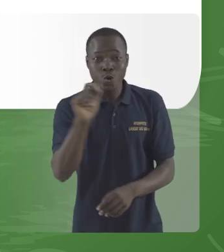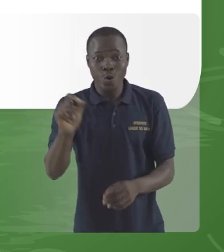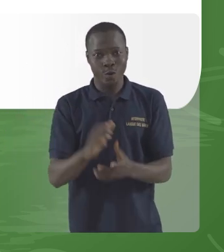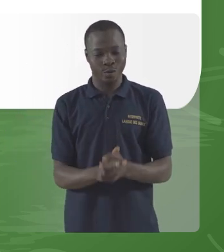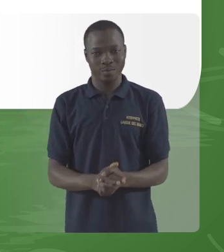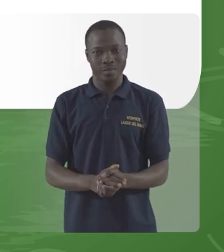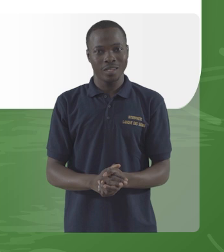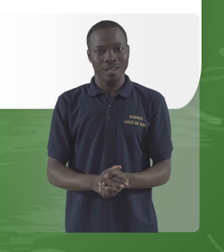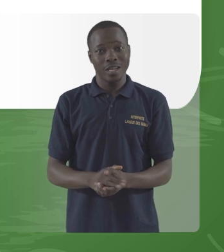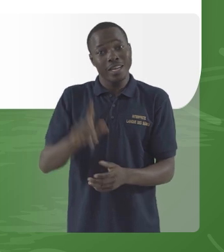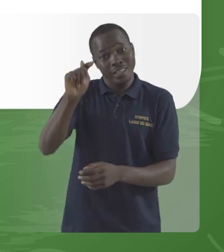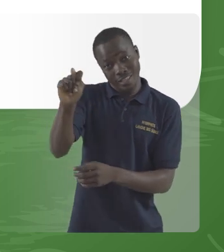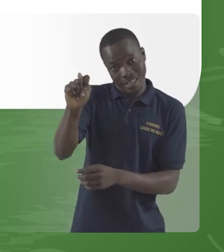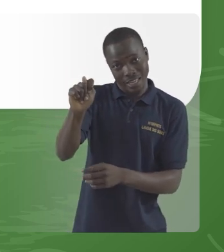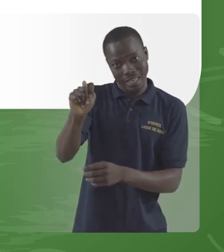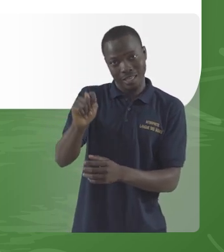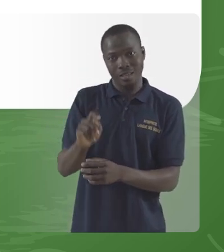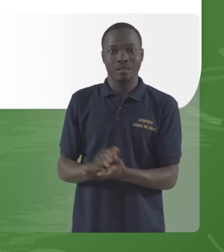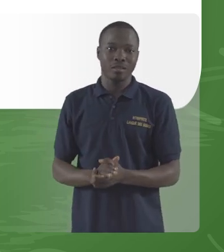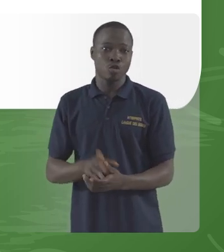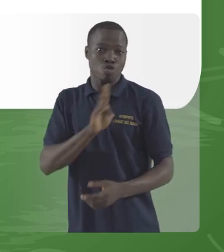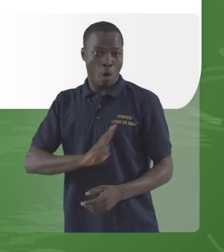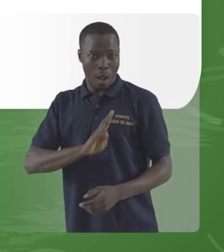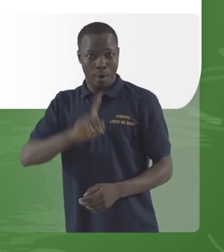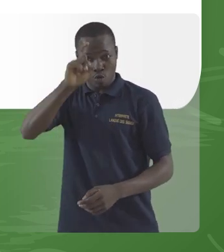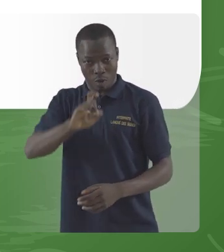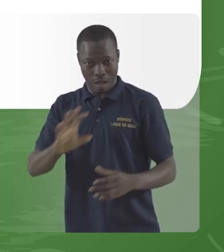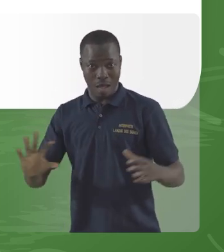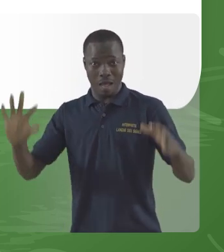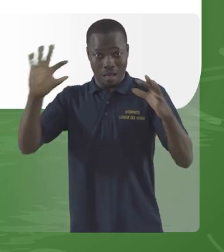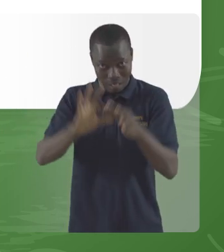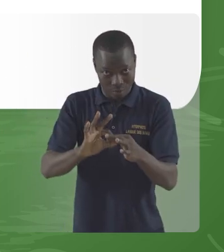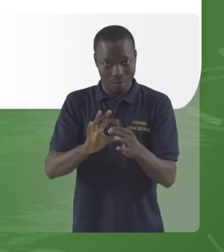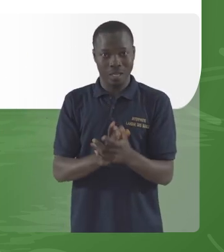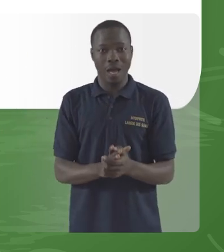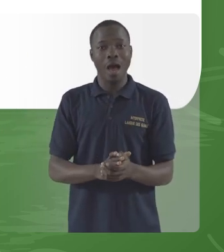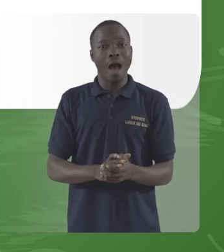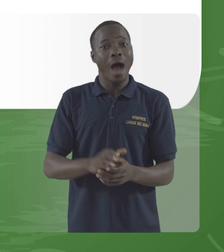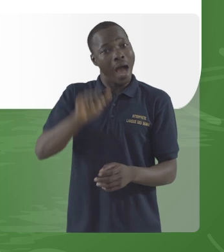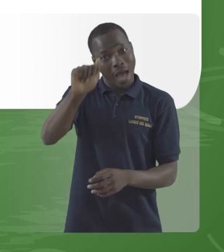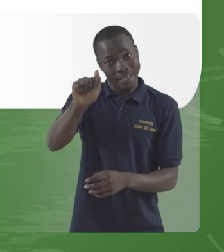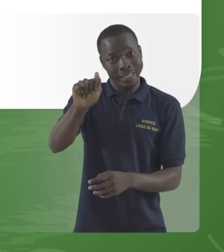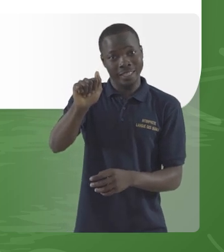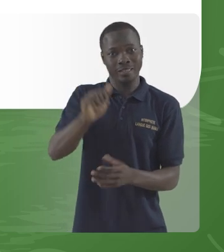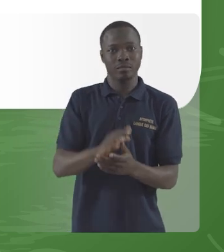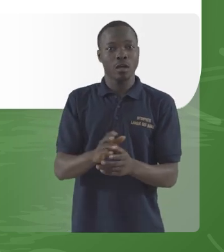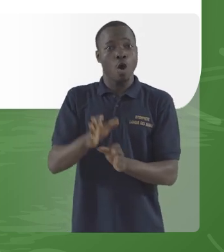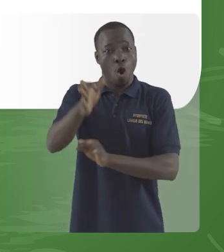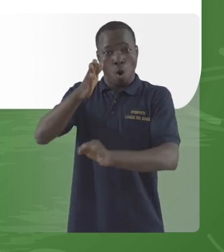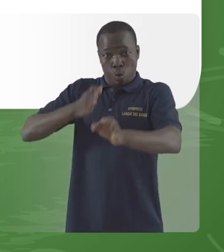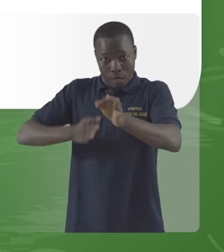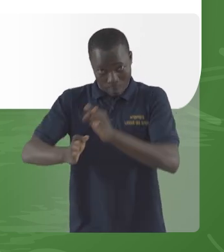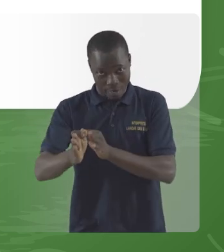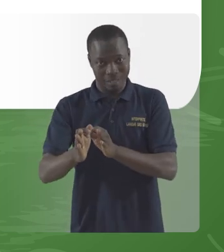la thymine qui devait être associée à l'adénine sera